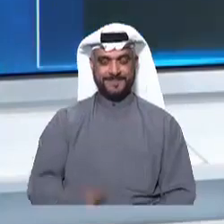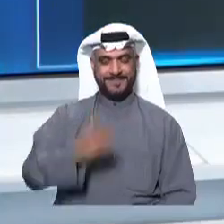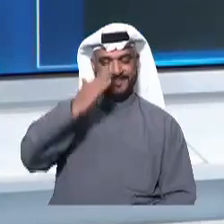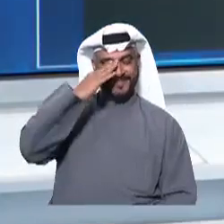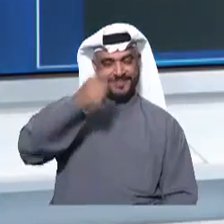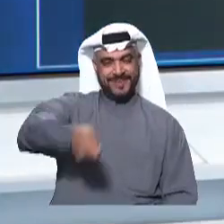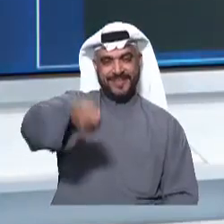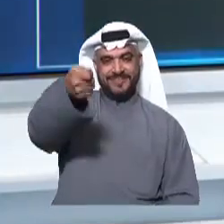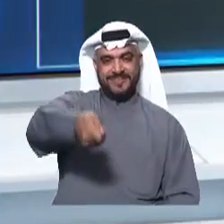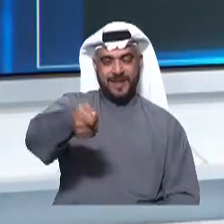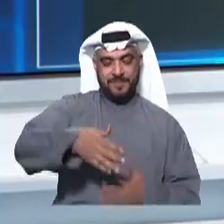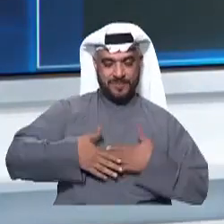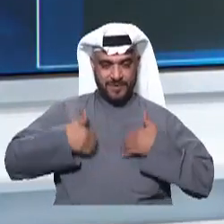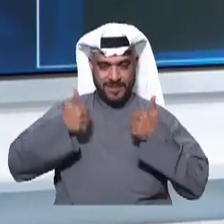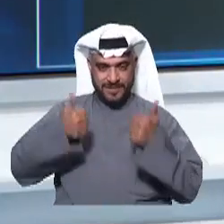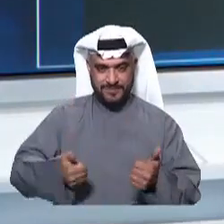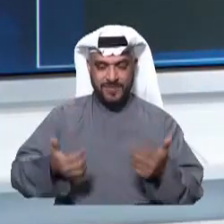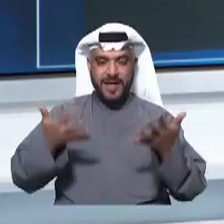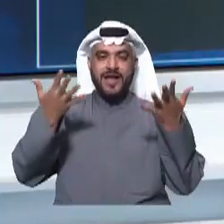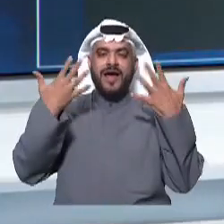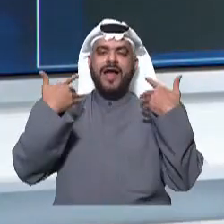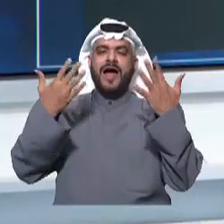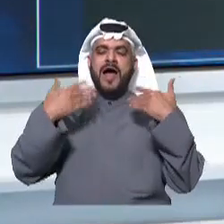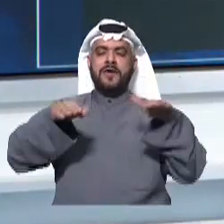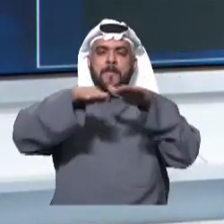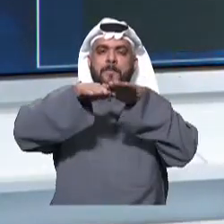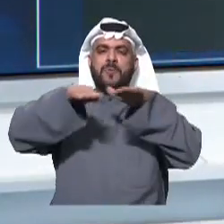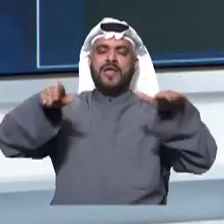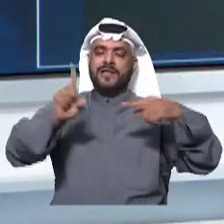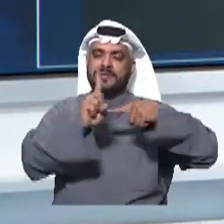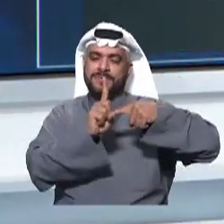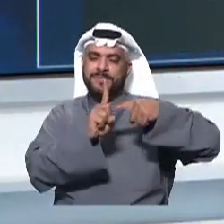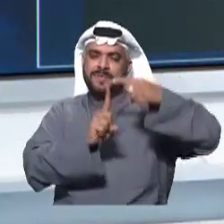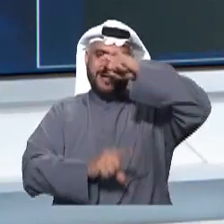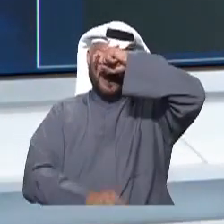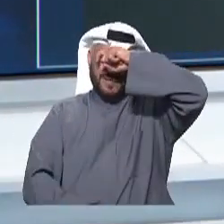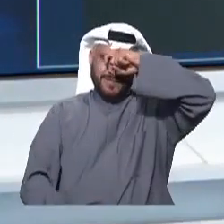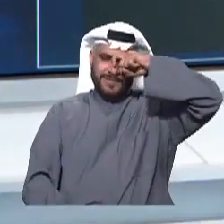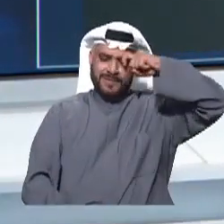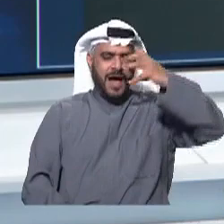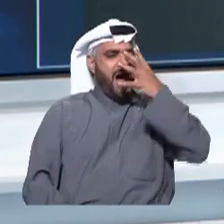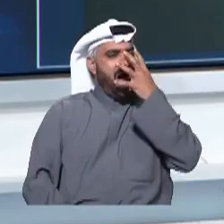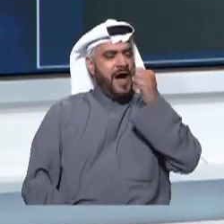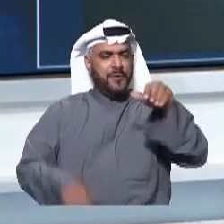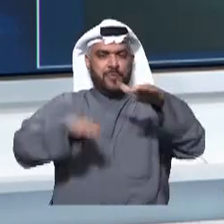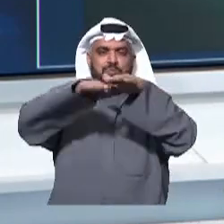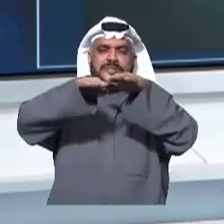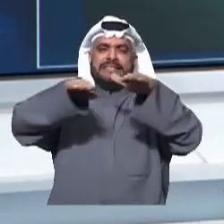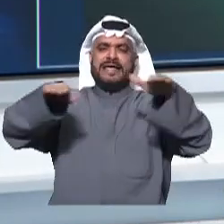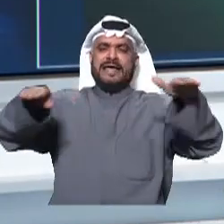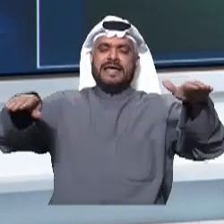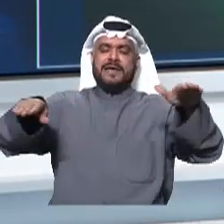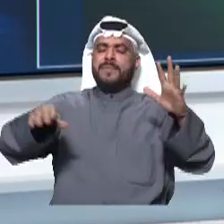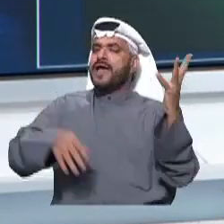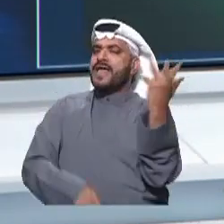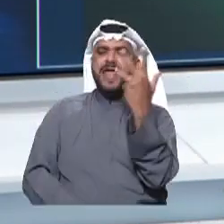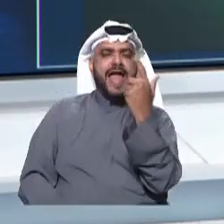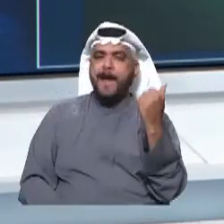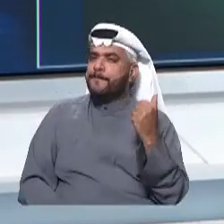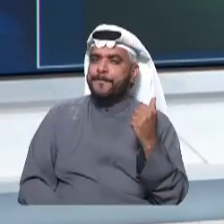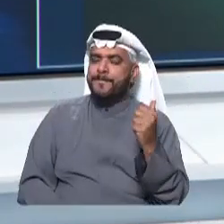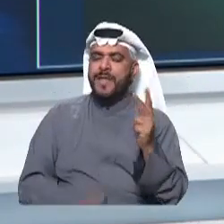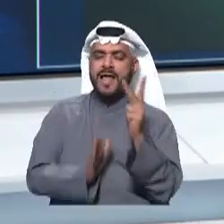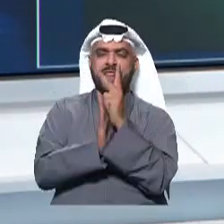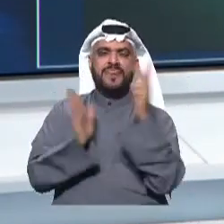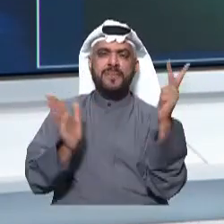السلام عليكم مشاهدينا. أجواء معتدلة ودرجات حرارة معتدلة، أجواء مستقرة لنهار اليوم، درجات حرارة متفاوتة حاليا ما بين